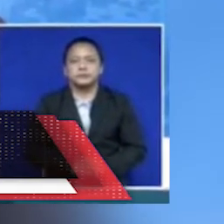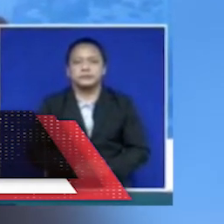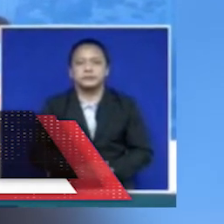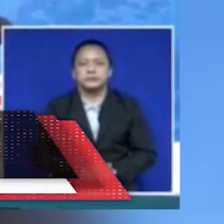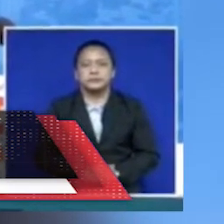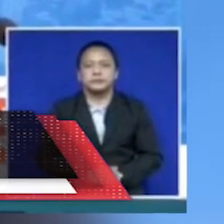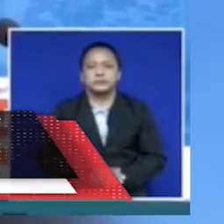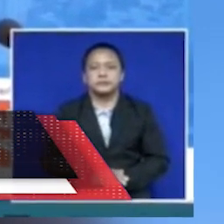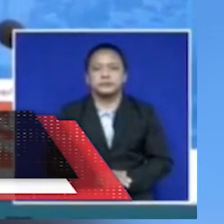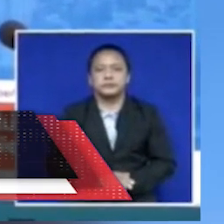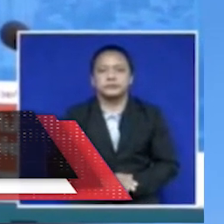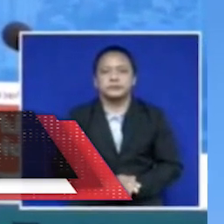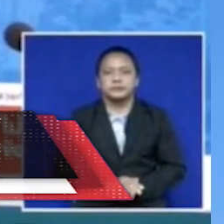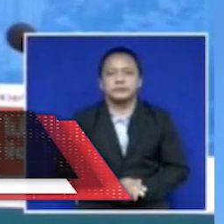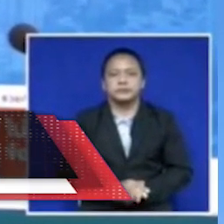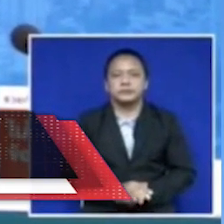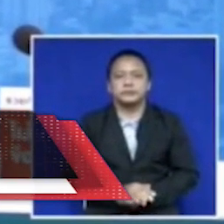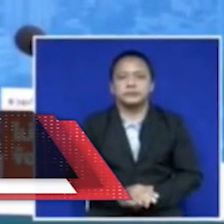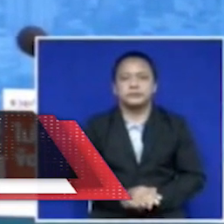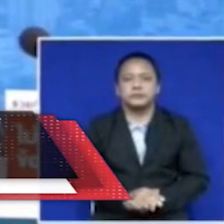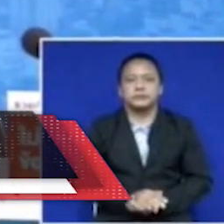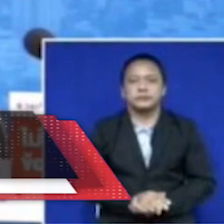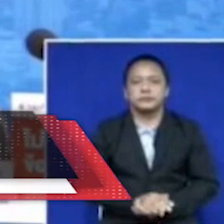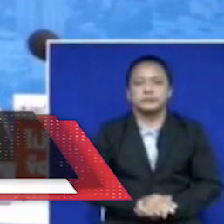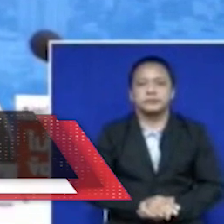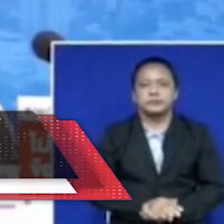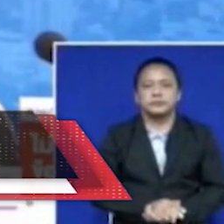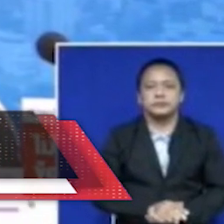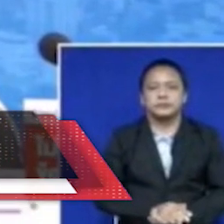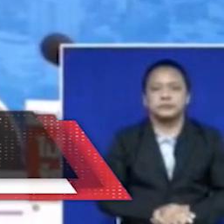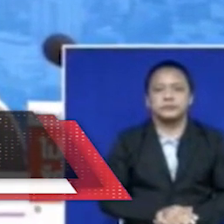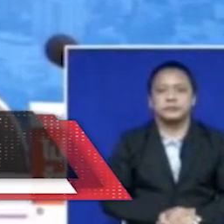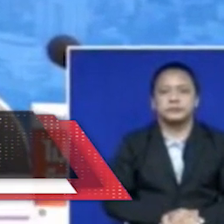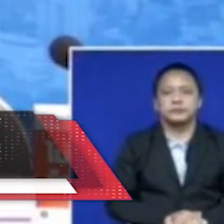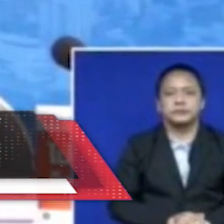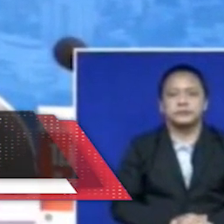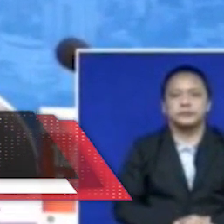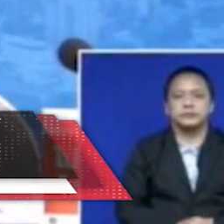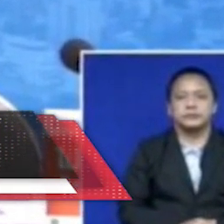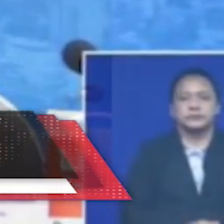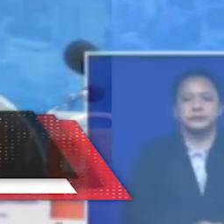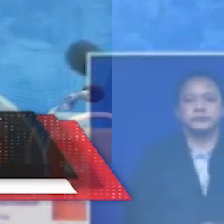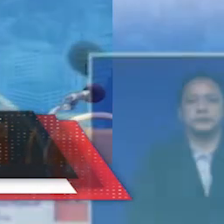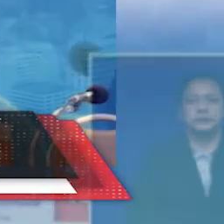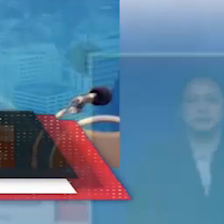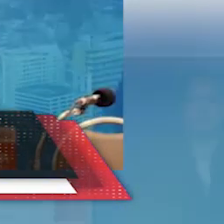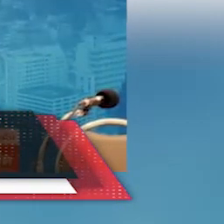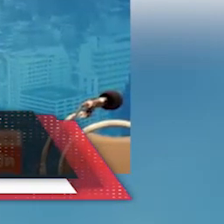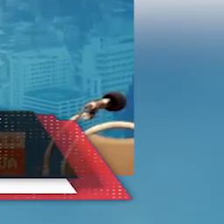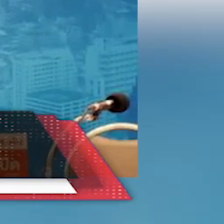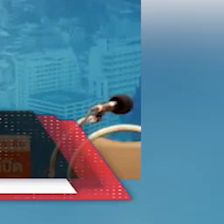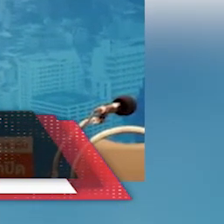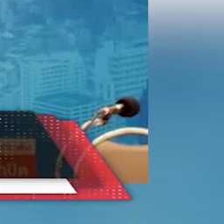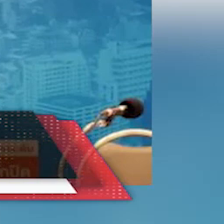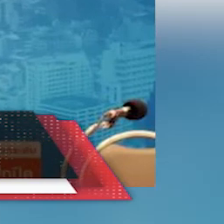แสดงตัวว่าเป็นน้องชายผู้เสียชีวิตได้โพสต์ชี้แจงว่ากรณีที่มีผู้เสียชีวิตที่โรงพยาบาลในจังหวัดระยองเป็นผู้ชายอ